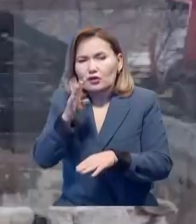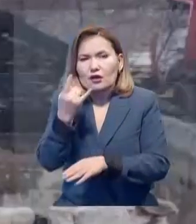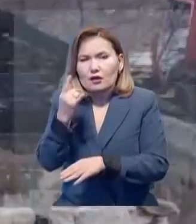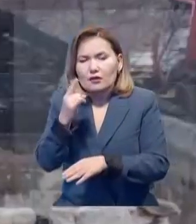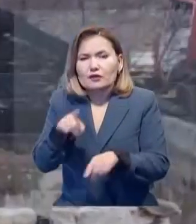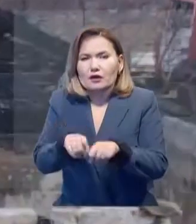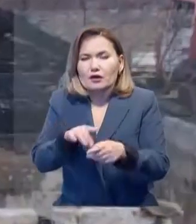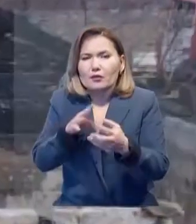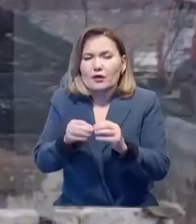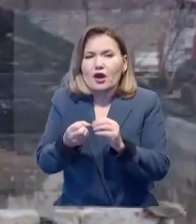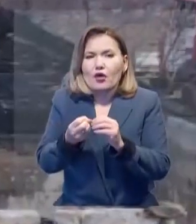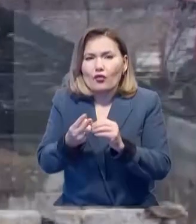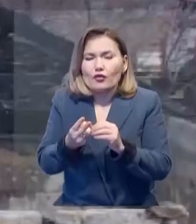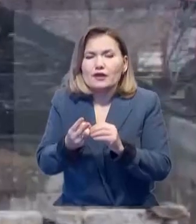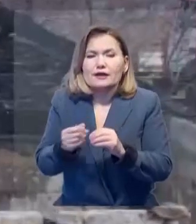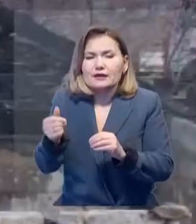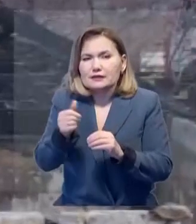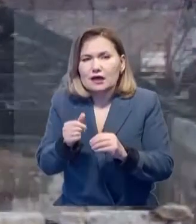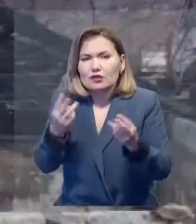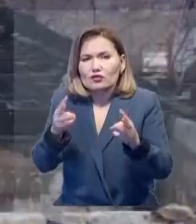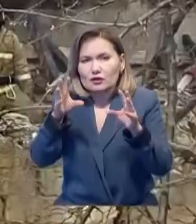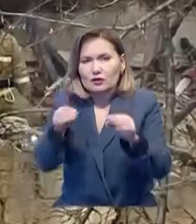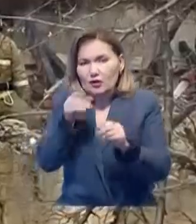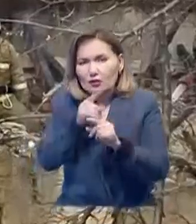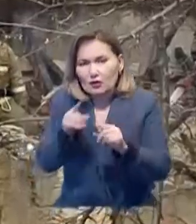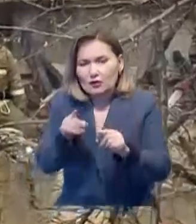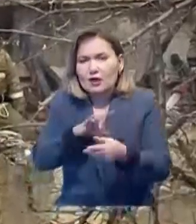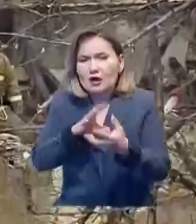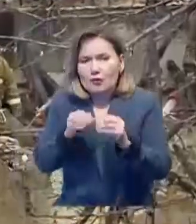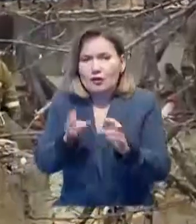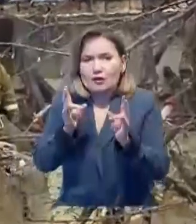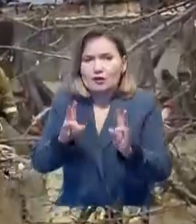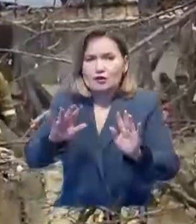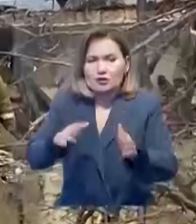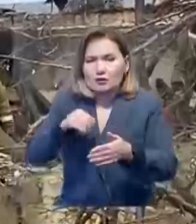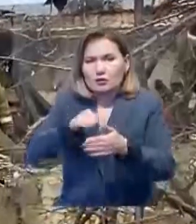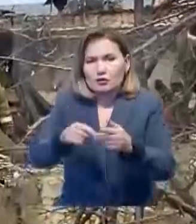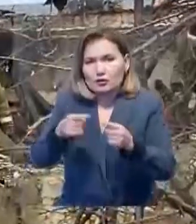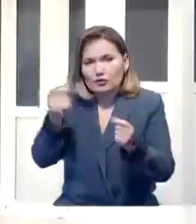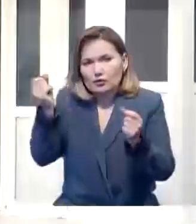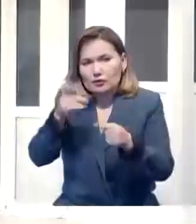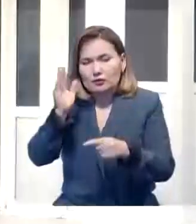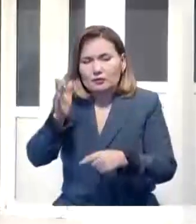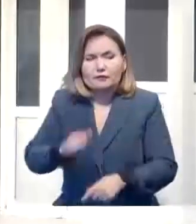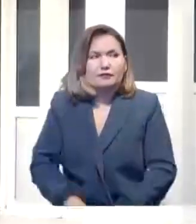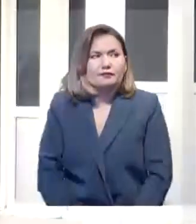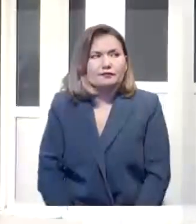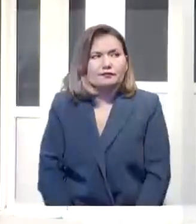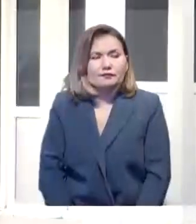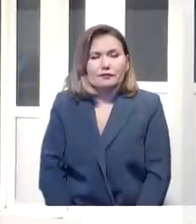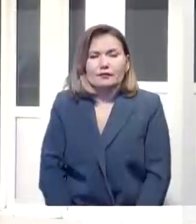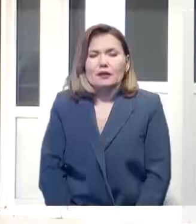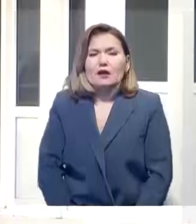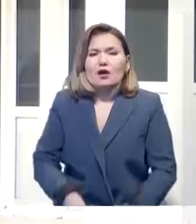екен. Өрт 12 сағат 22 минутта толығымен жойылды. Қазір құзырлы мекемелер оқиғаның шығу себебін анықтауға кірісті. Әзірге енді осы